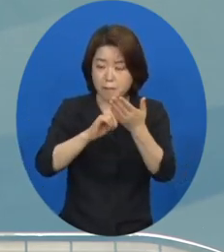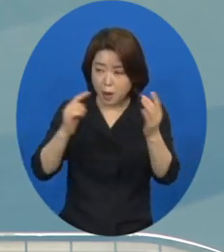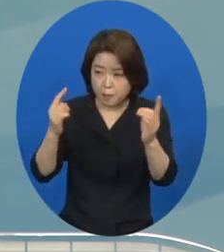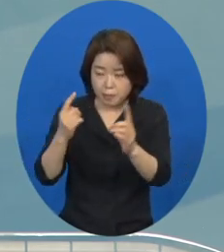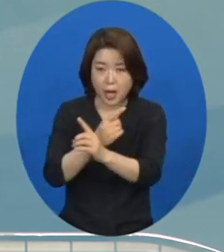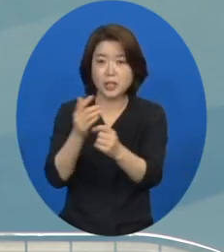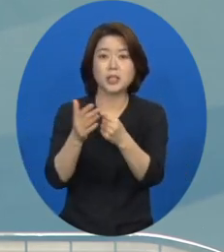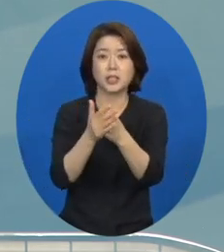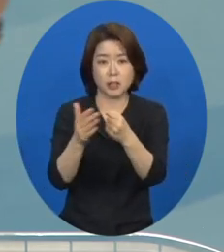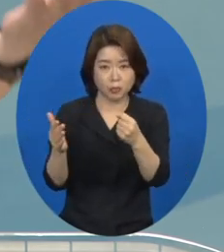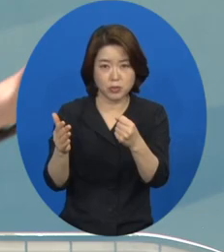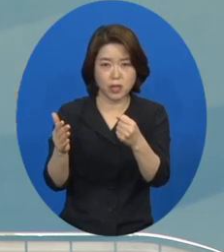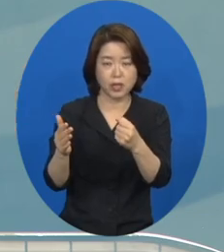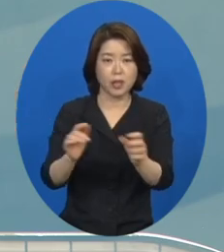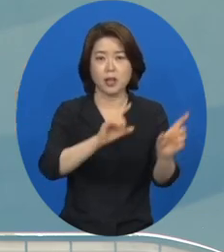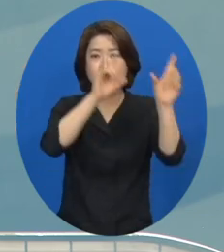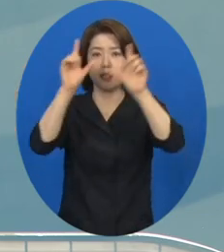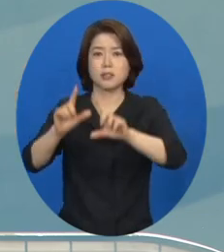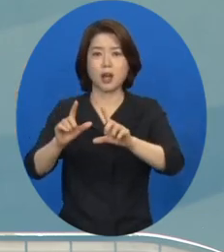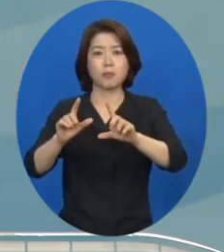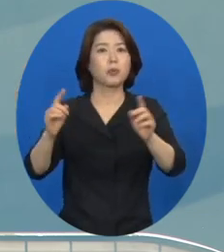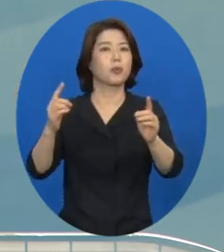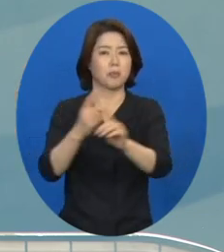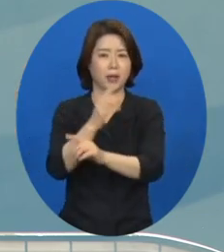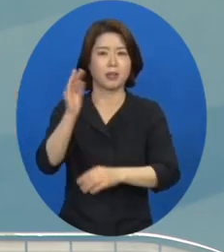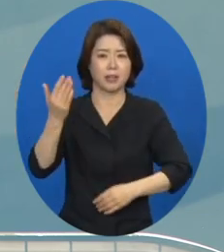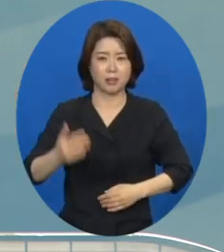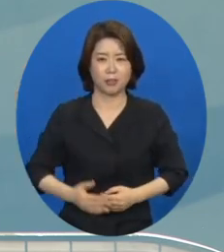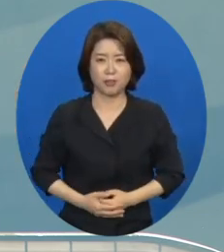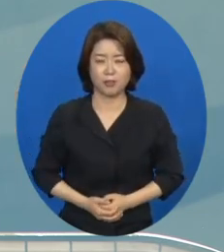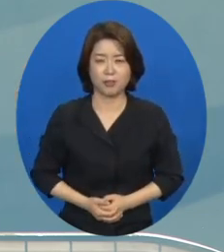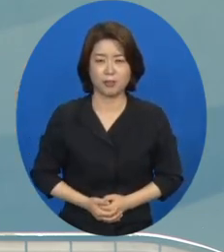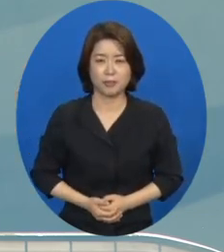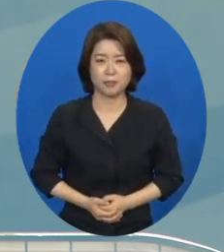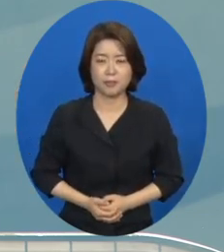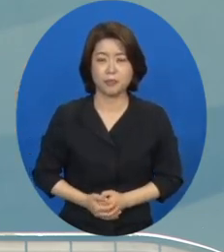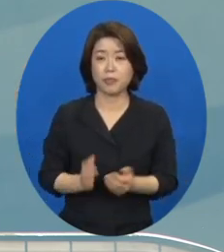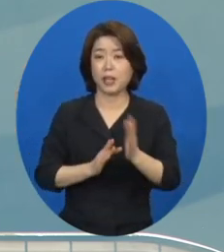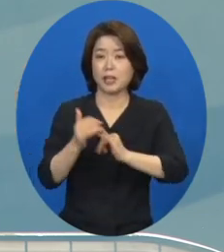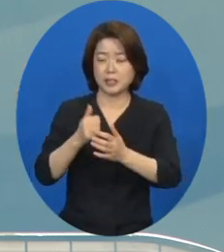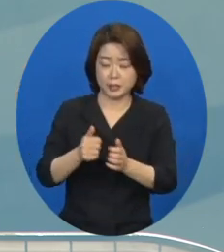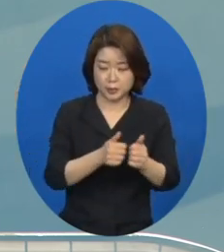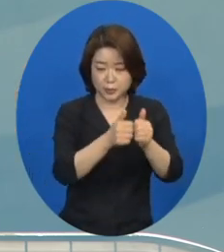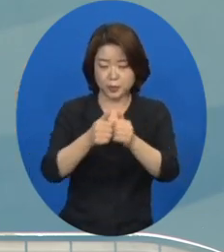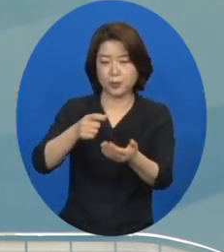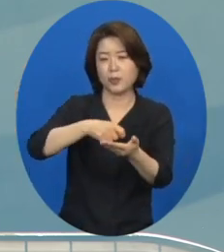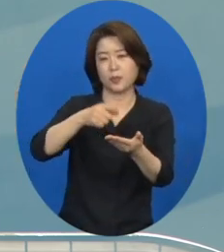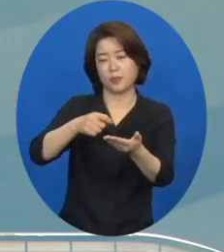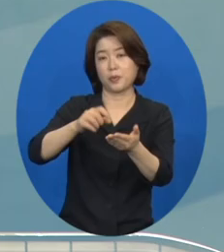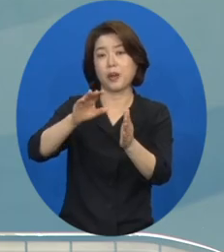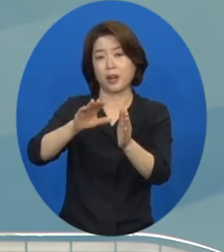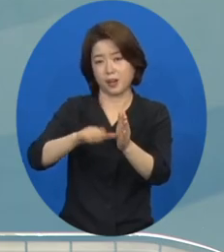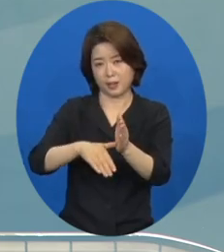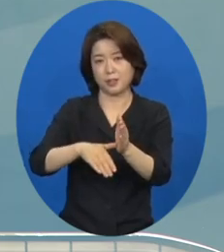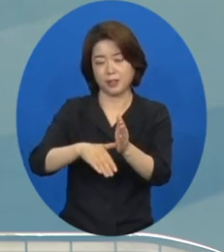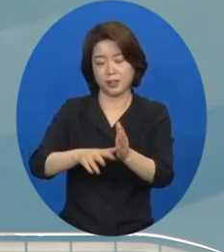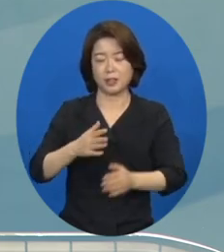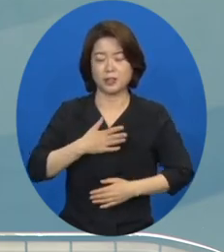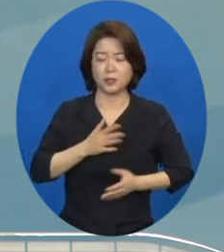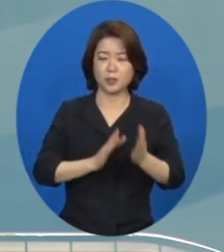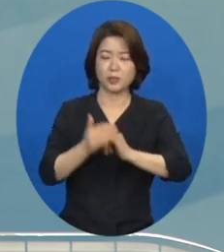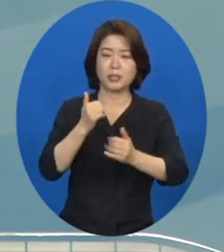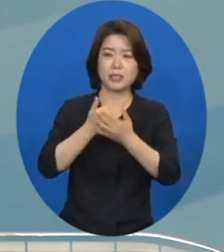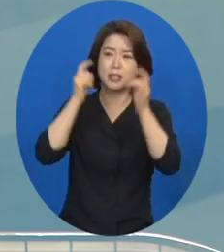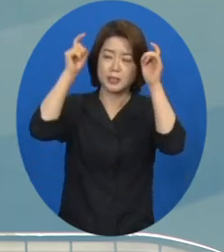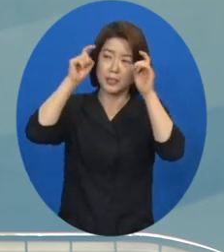바뀌니까 삶이 달라지는 거죠. 예수 동행일기를 쓰면서 저는 예수님의